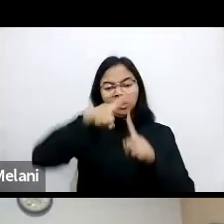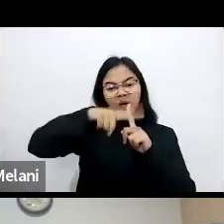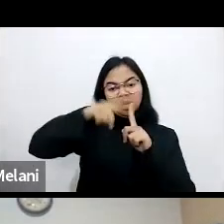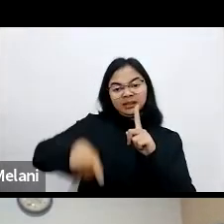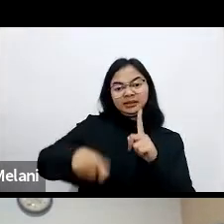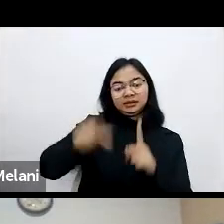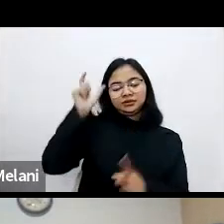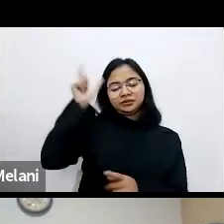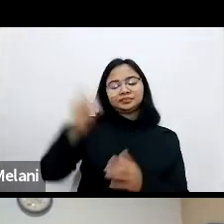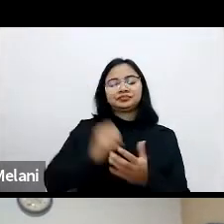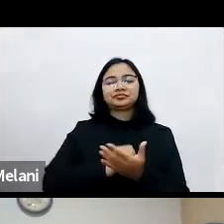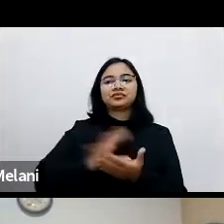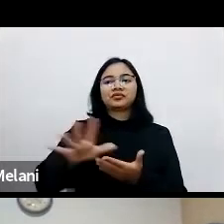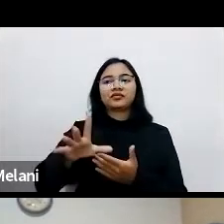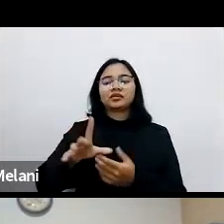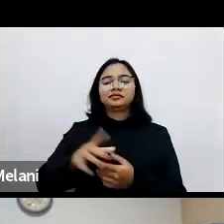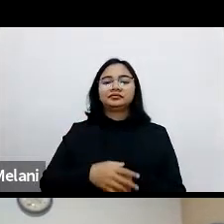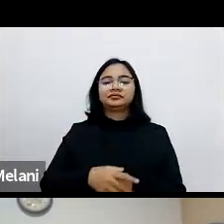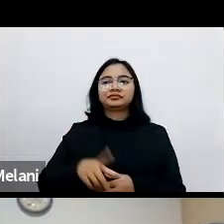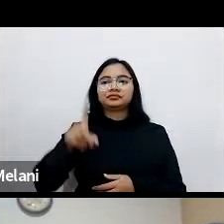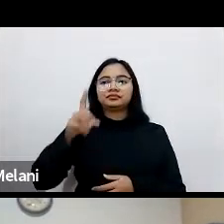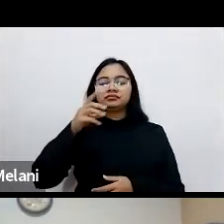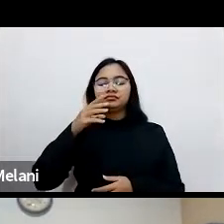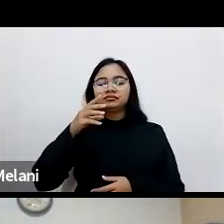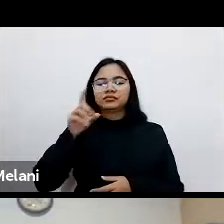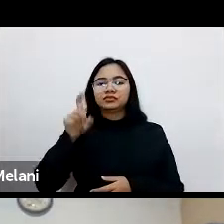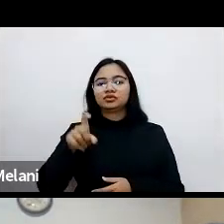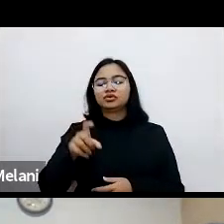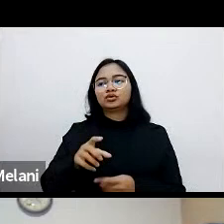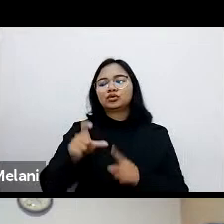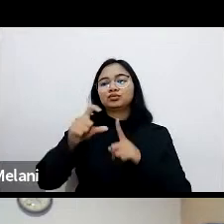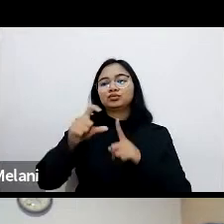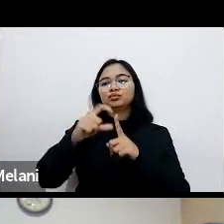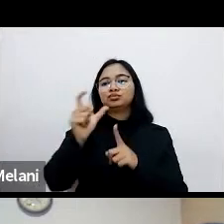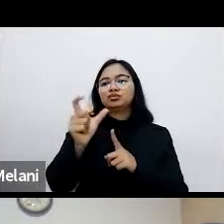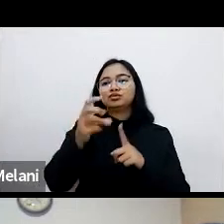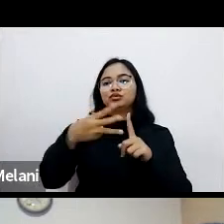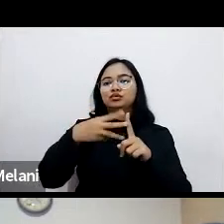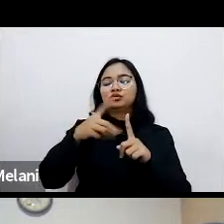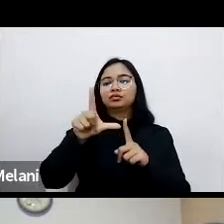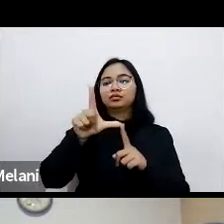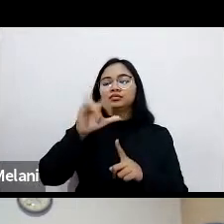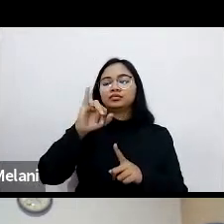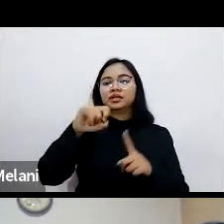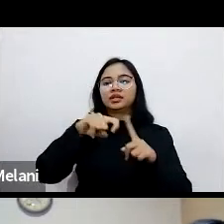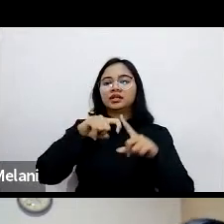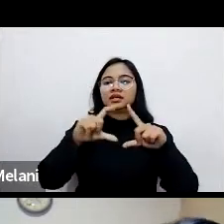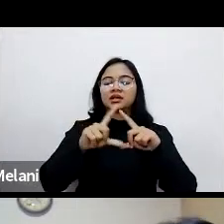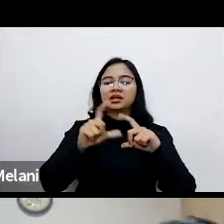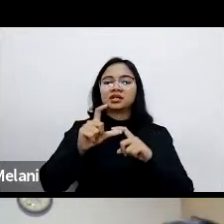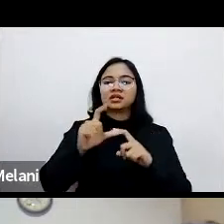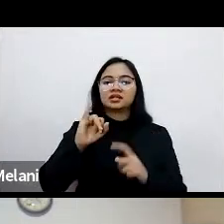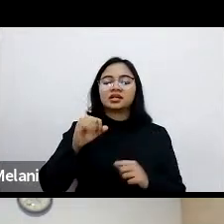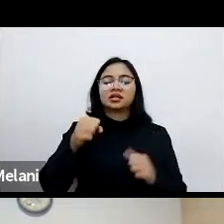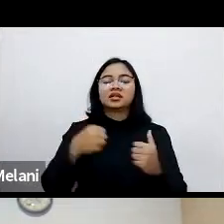sosialisasi barangkali dengan bahasa yang mudah diterima dan memang